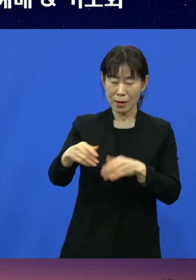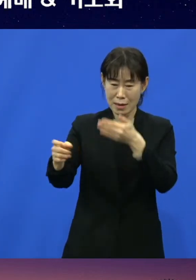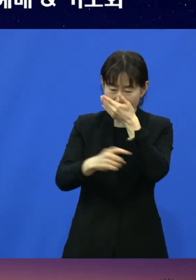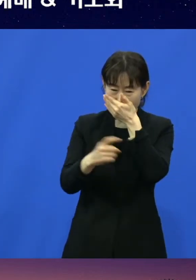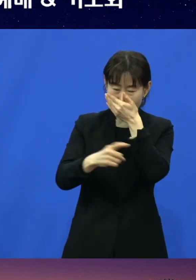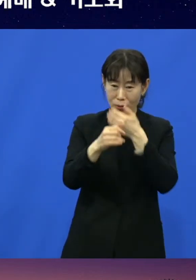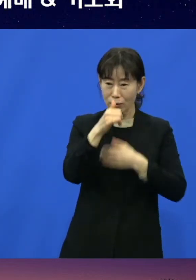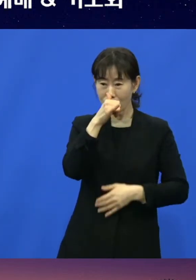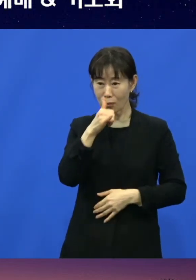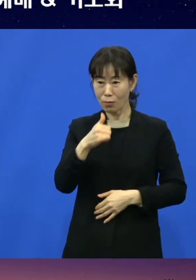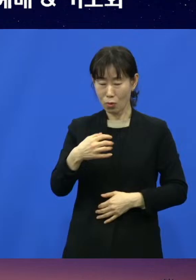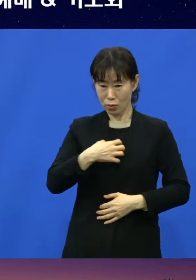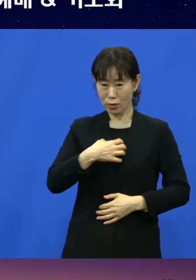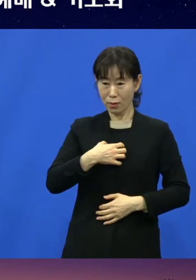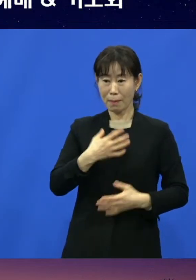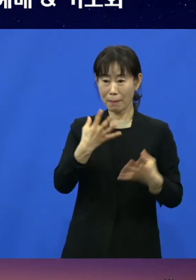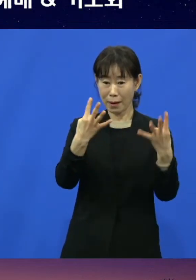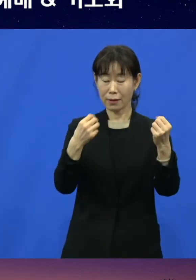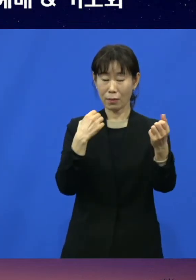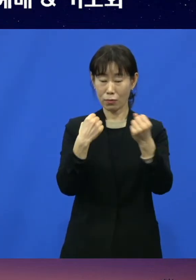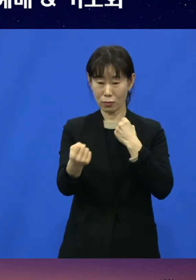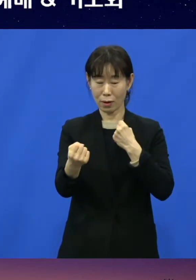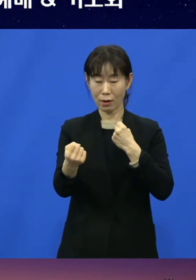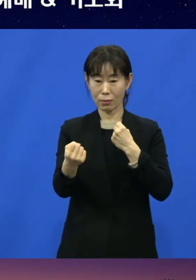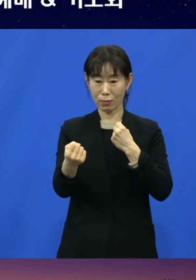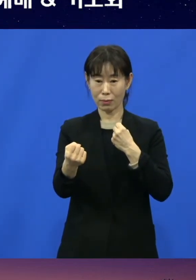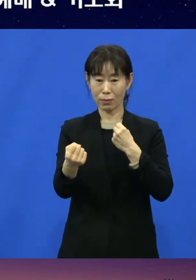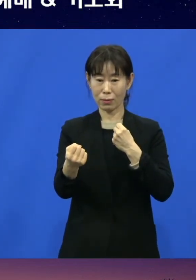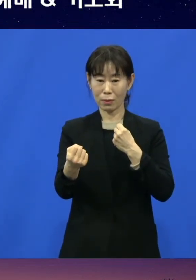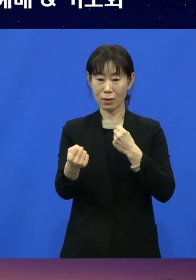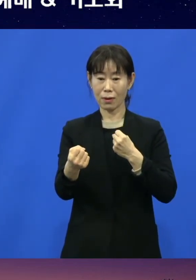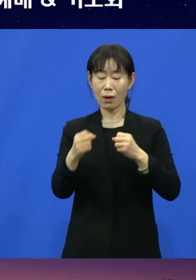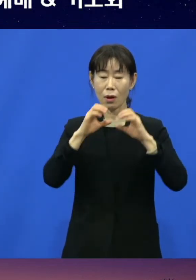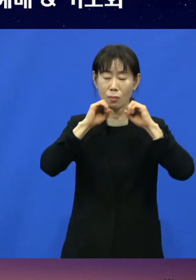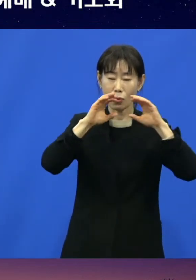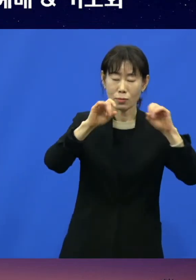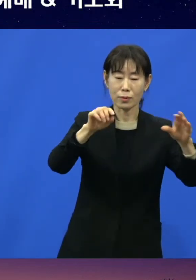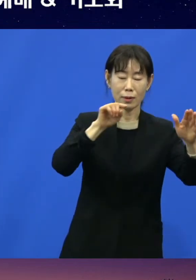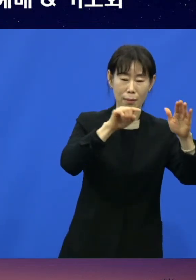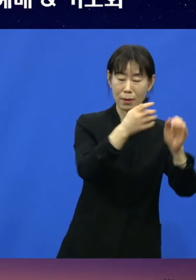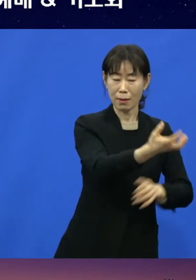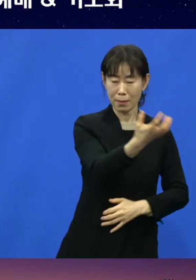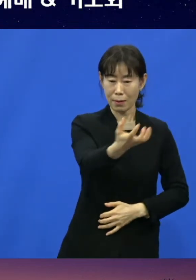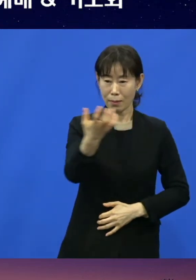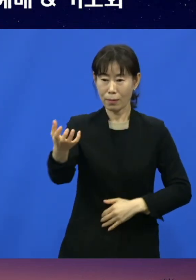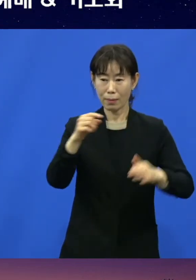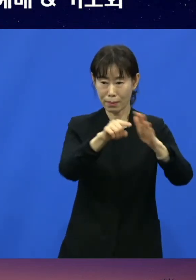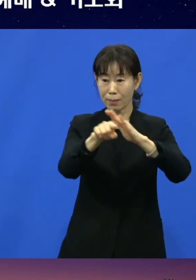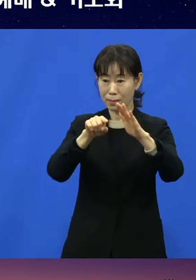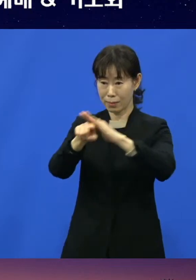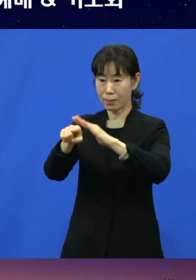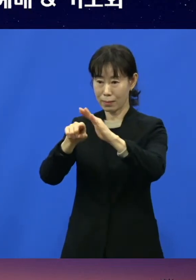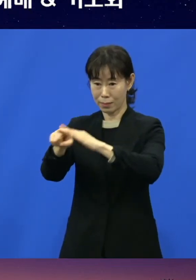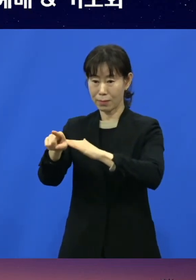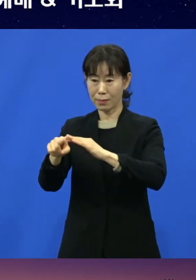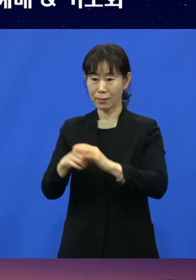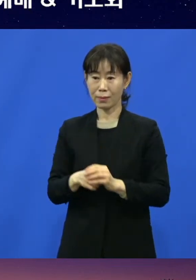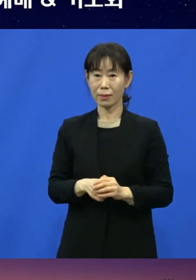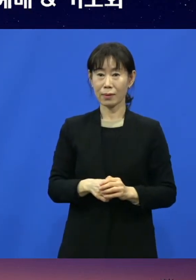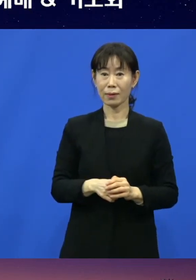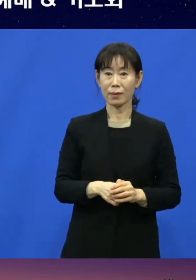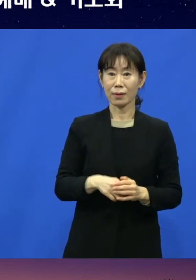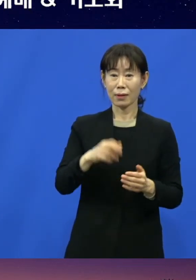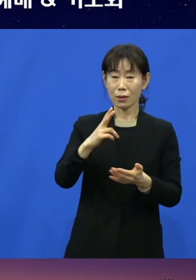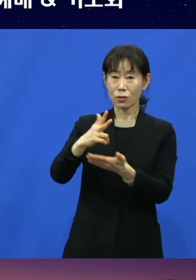동족의 위험도 있고, 근데 아무도 못 말리잖아요. 나의 달려갈 길과 주 예수께